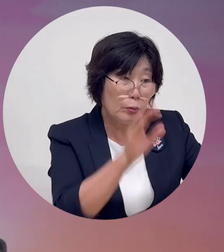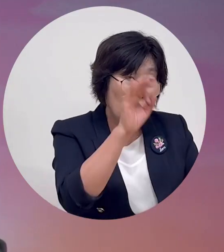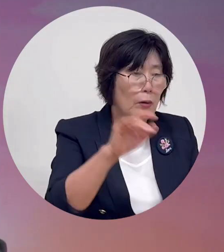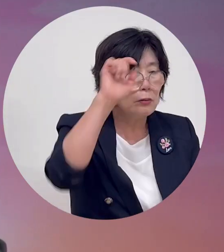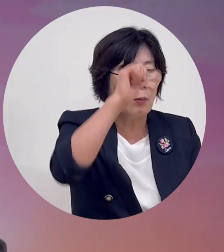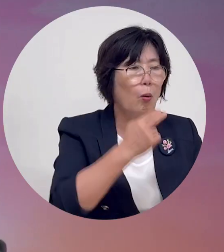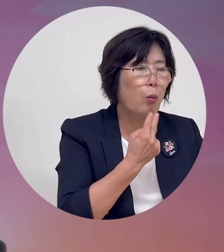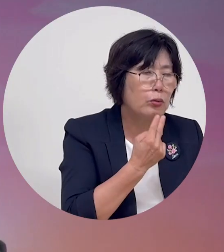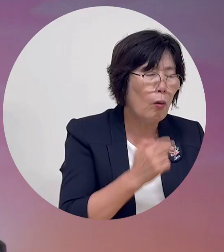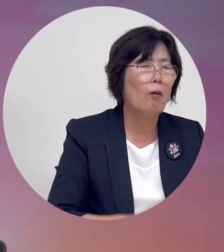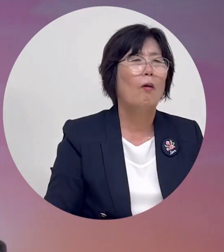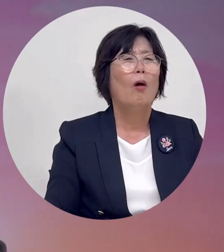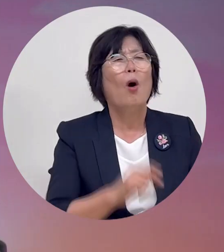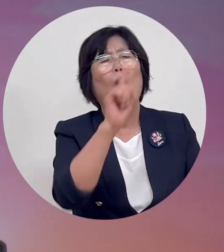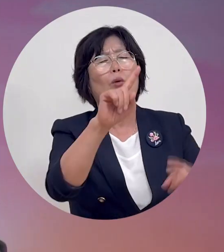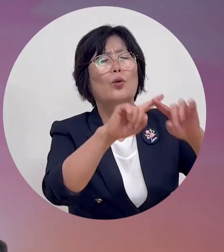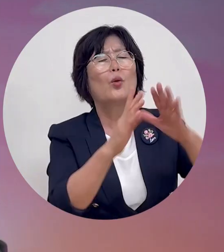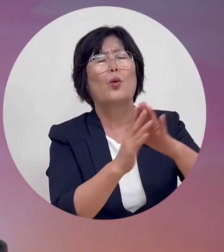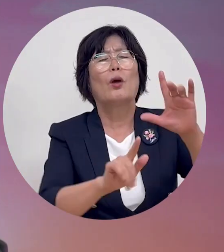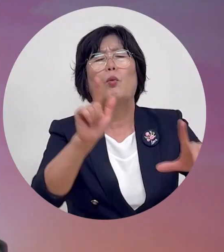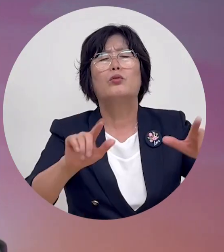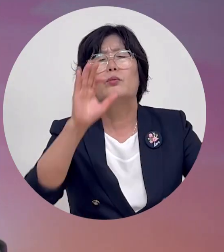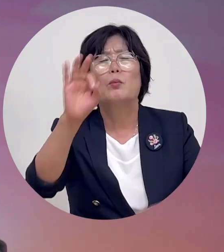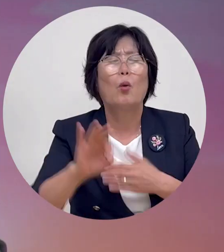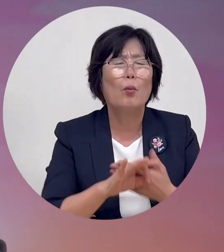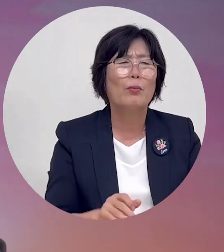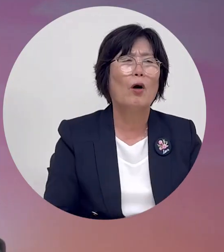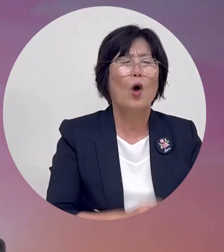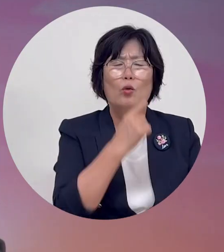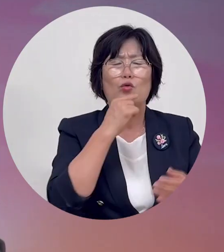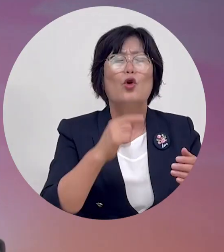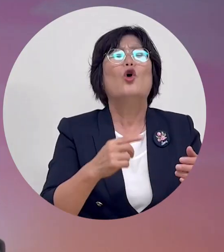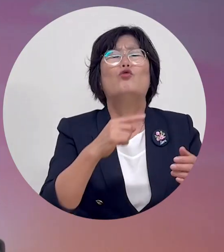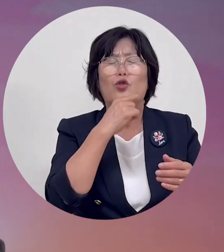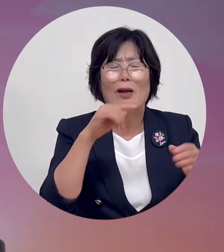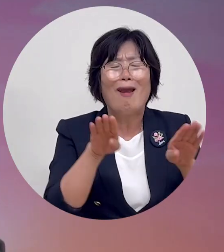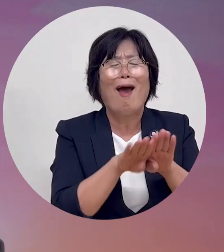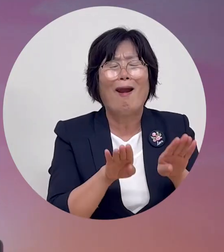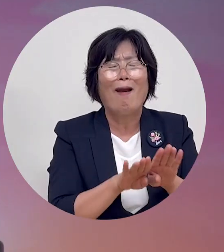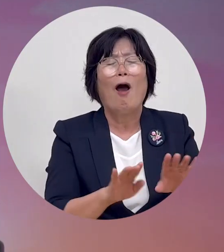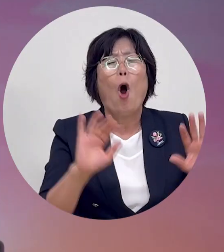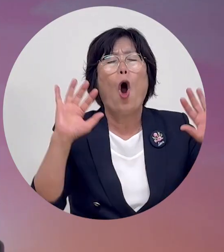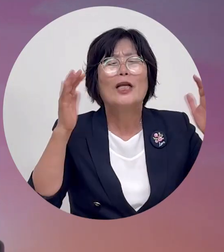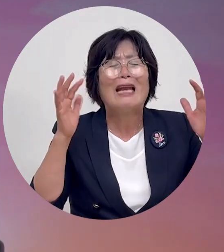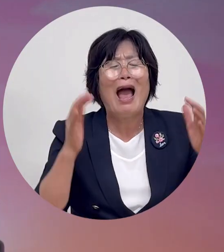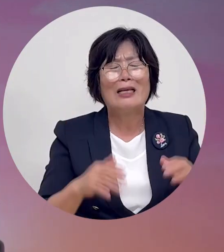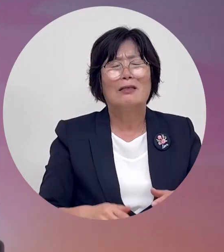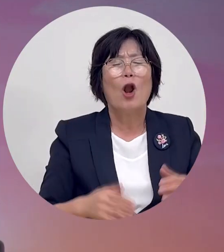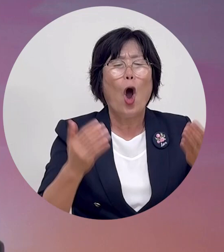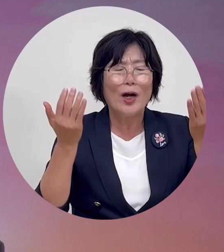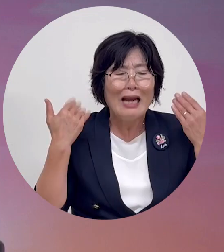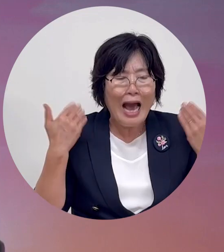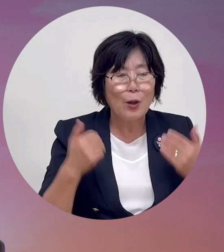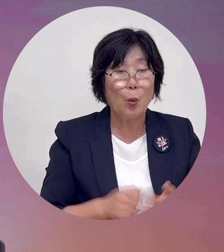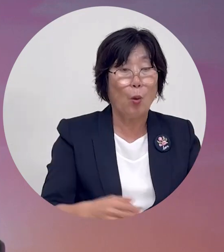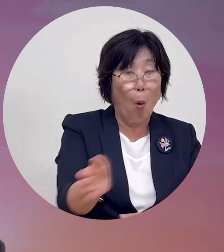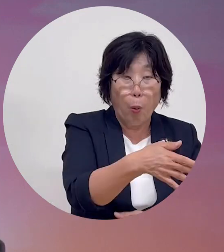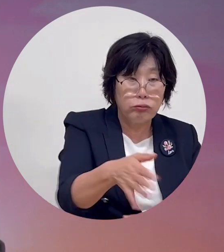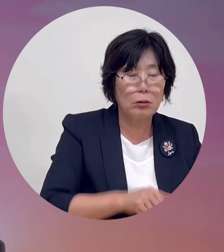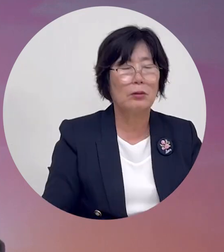없어졌고, 어느 교회를 보면 주일학교도 다 없어졌고, 다 없어졌어요. 다